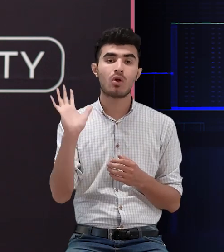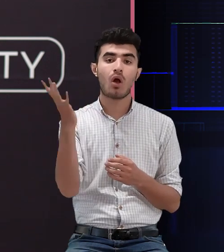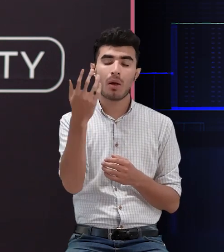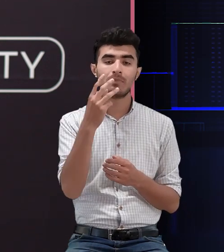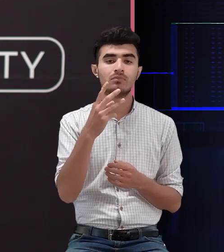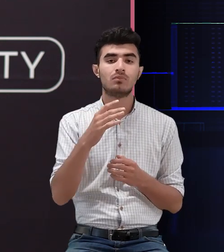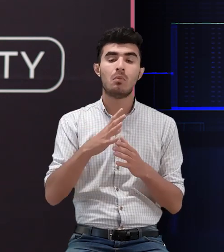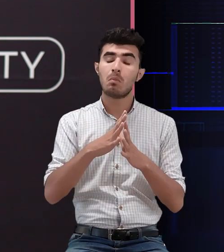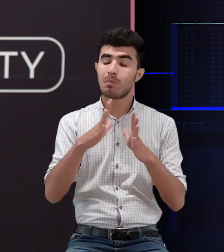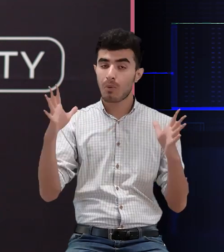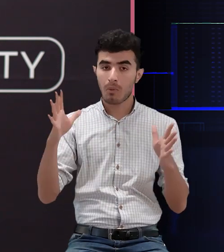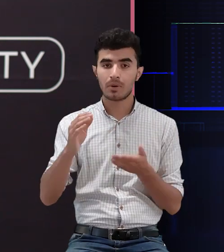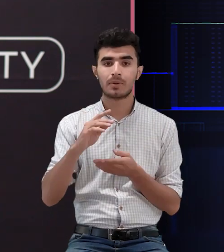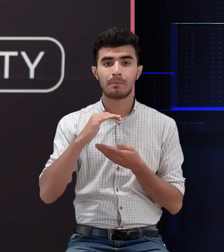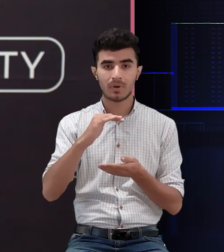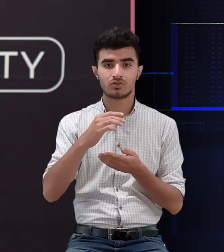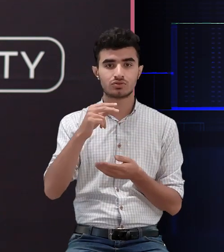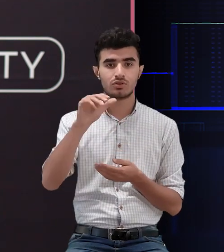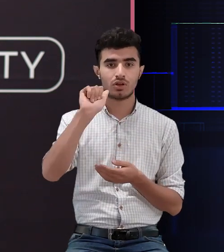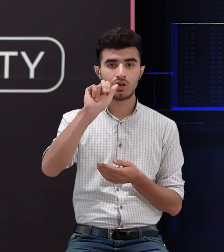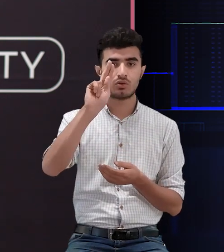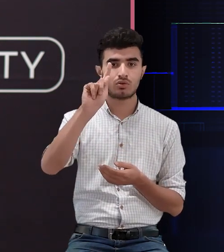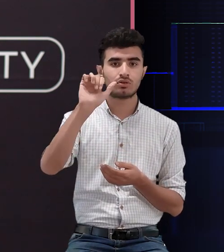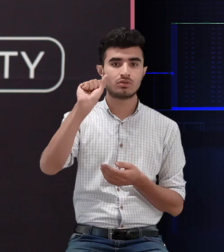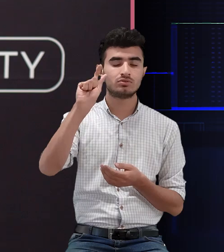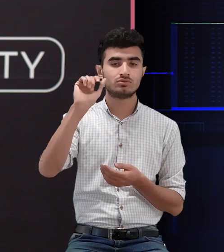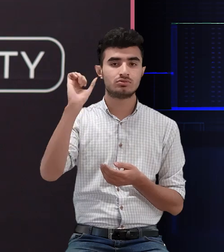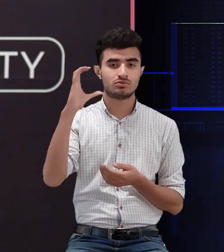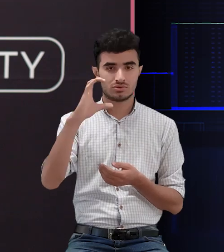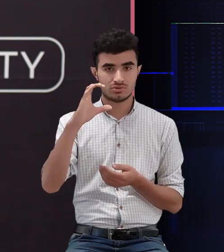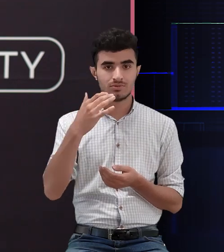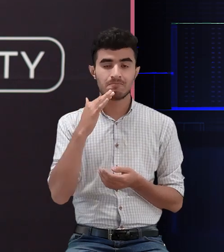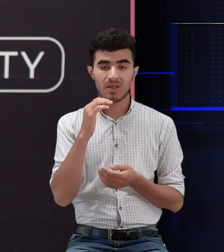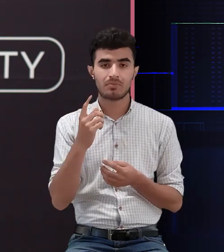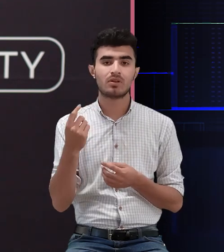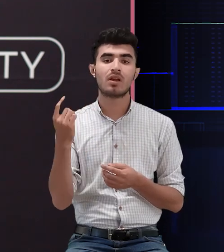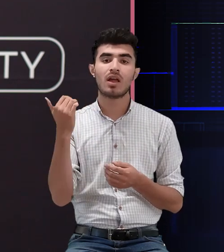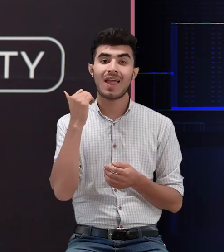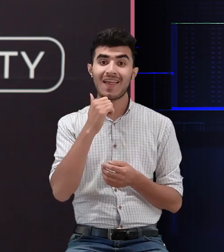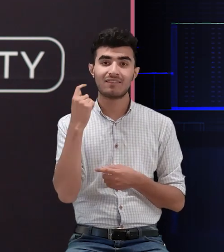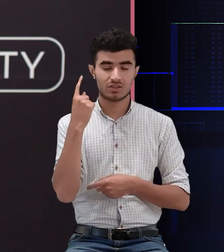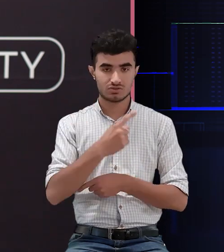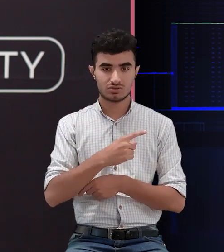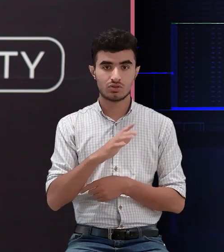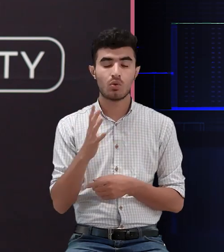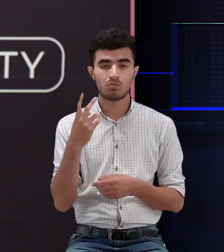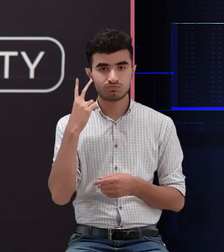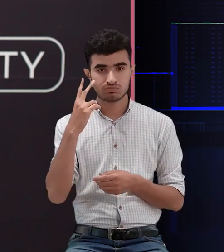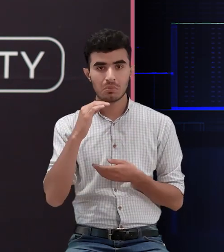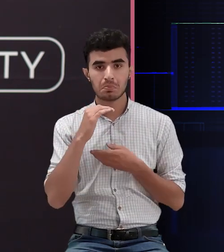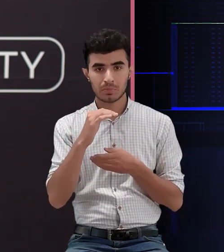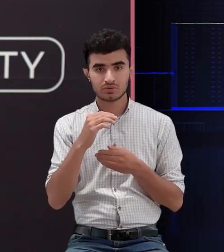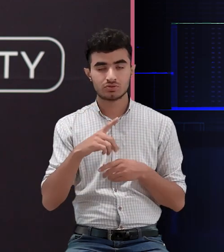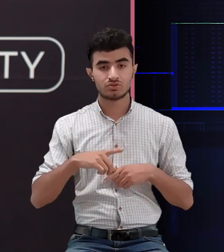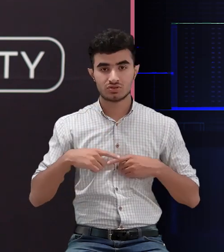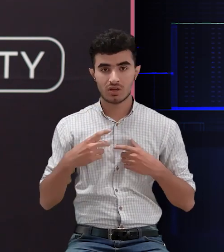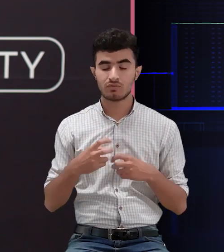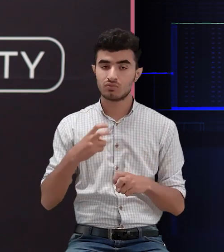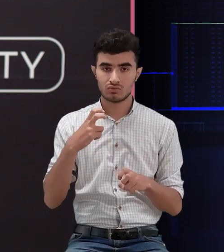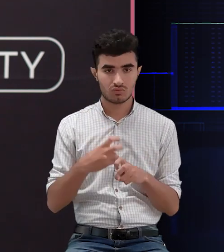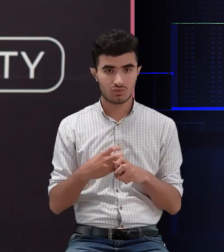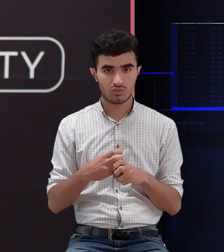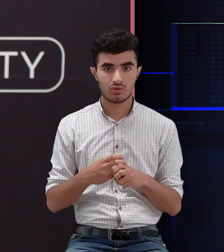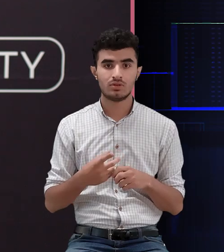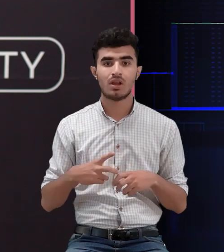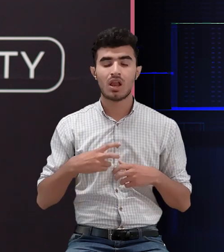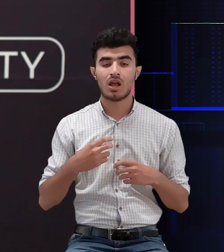جس حساب سے یہ انکریز ہو رہا ہے. سو آپ خود سوچ سکتے ہیں کہ ہو سکتا ہے ہر ایک کے گھر میں ایک ایسا بچہ نکل آئے. تو اس میں کوئی زندگی ختم نہیں